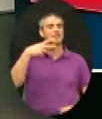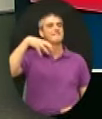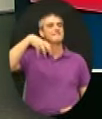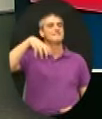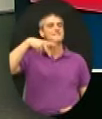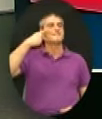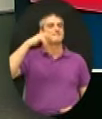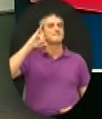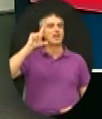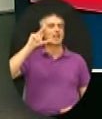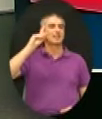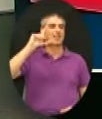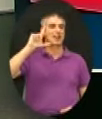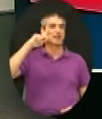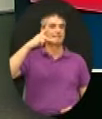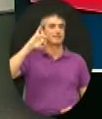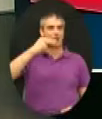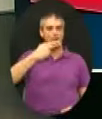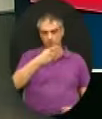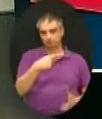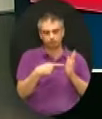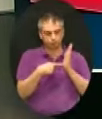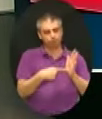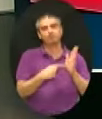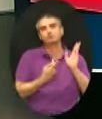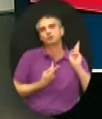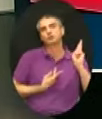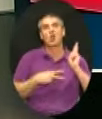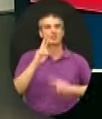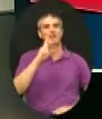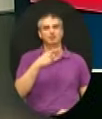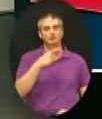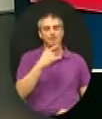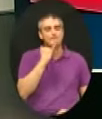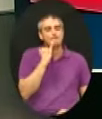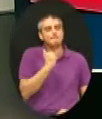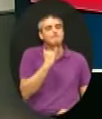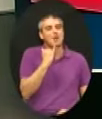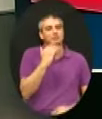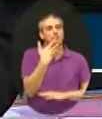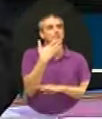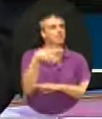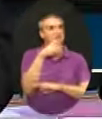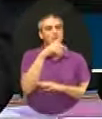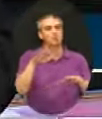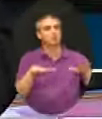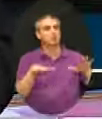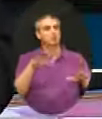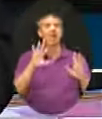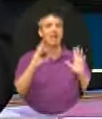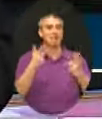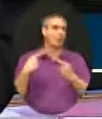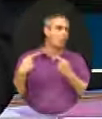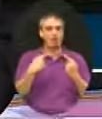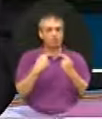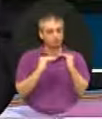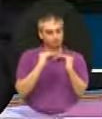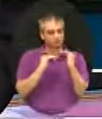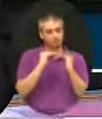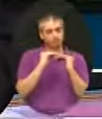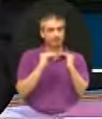בפילדלפיה בפנסילבניה, שזה ממחיש אולי יותר מכל את מהם המדינות המתנדנדות ואיפה הקרב הוא